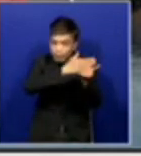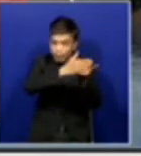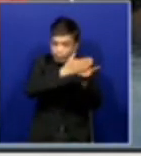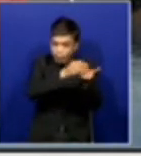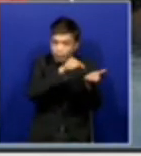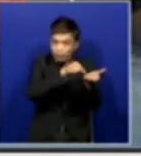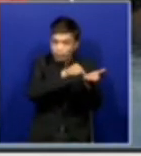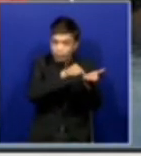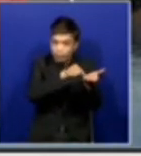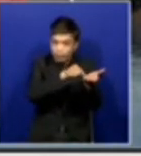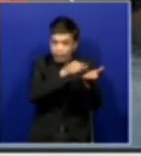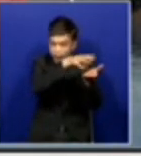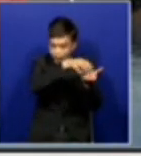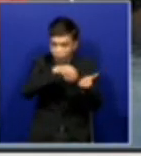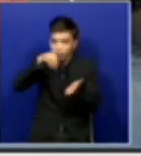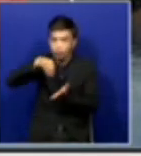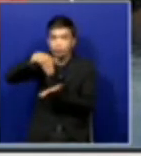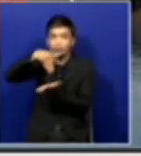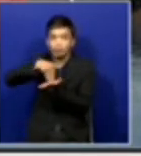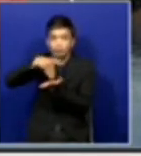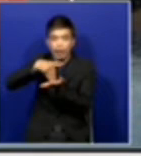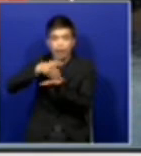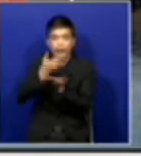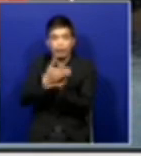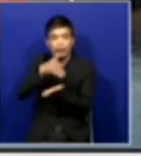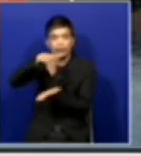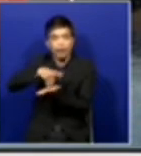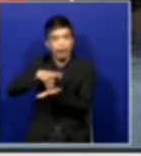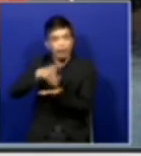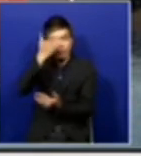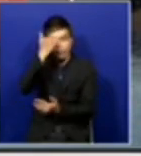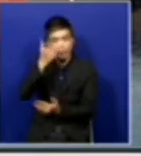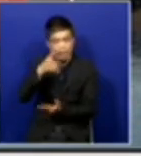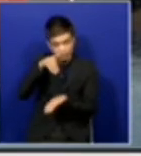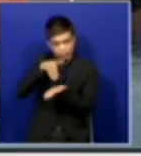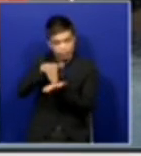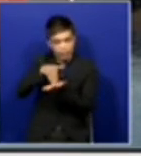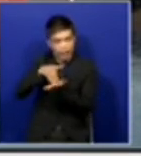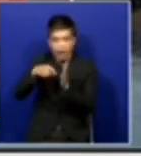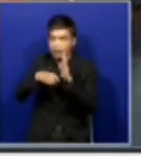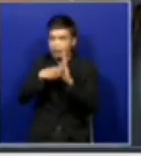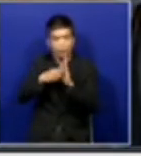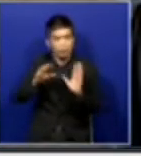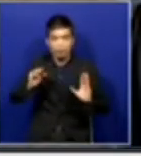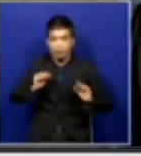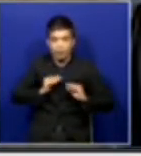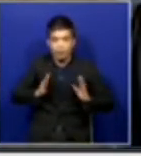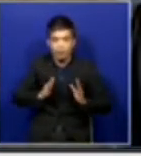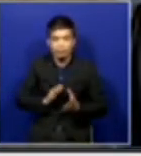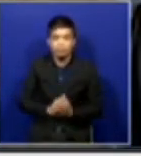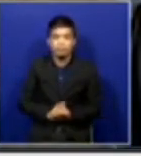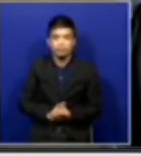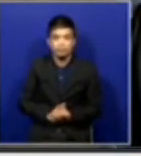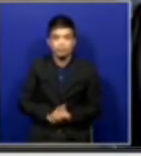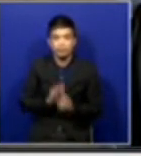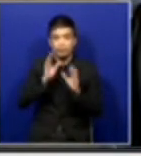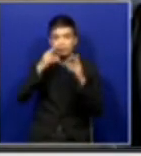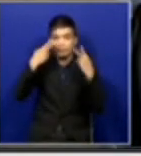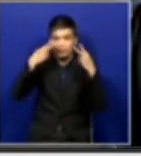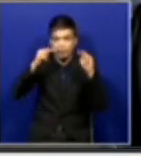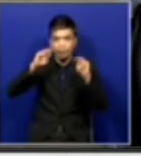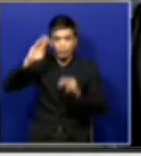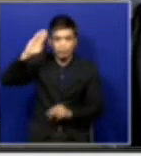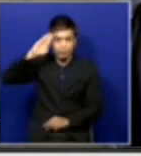าใช้เป็นงบกลางงบกลางเนี่ยผมไม่เห็นด้วยกับหลักการก็คือว่าท่านนายกรัฐมนตรี